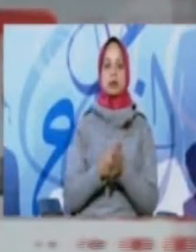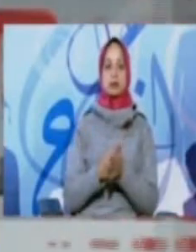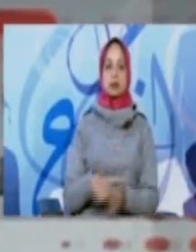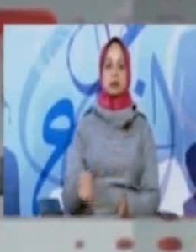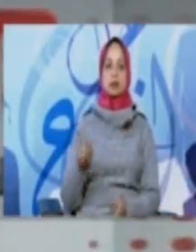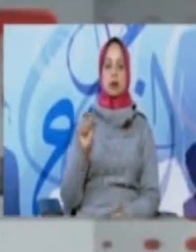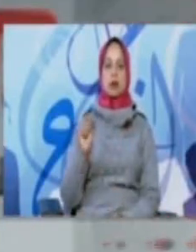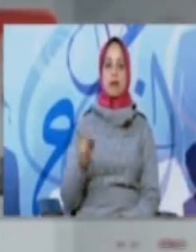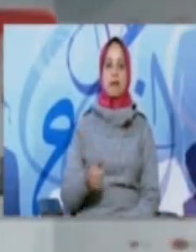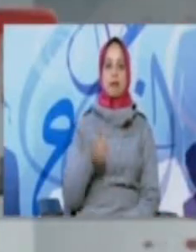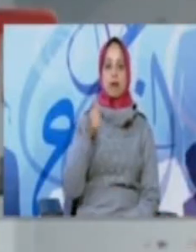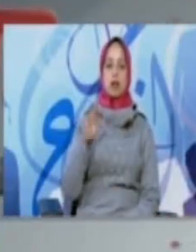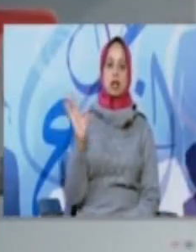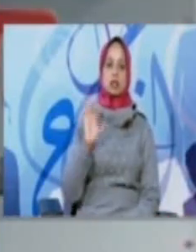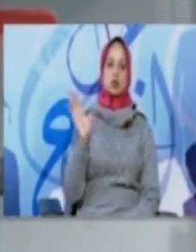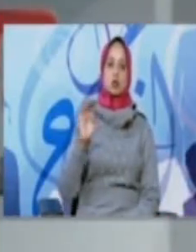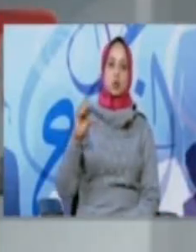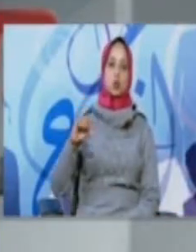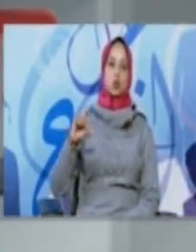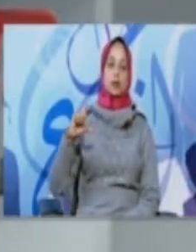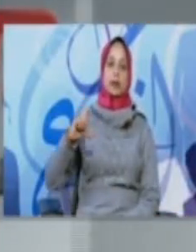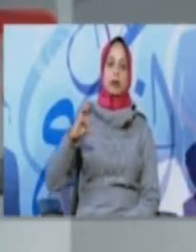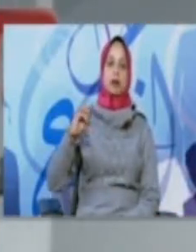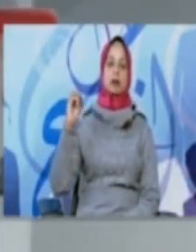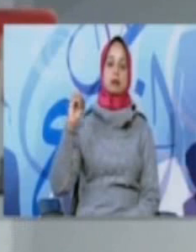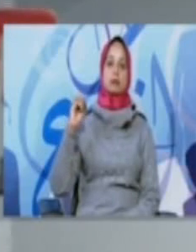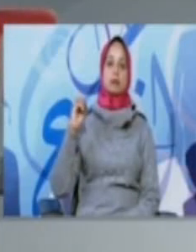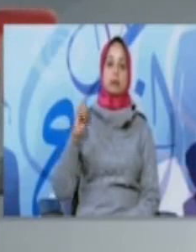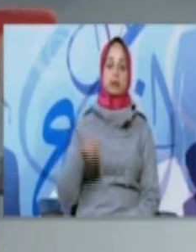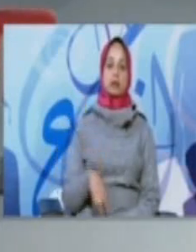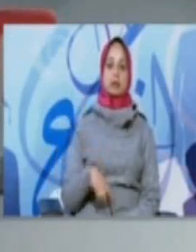الودي؟ حادثه فشوده